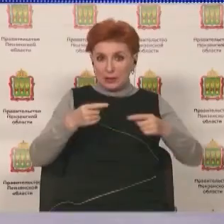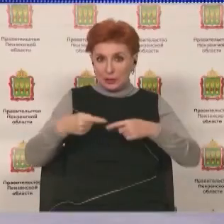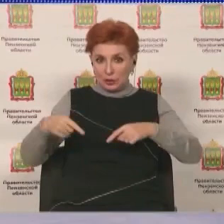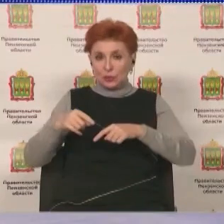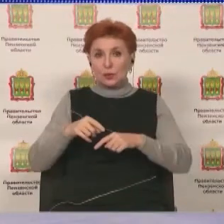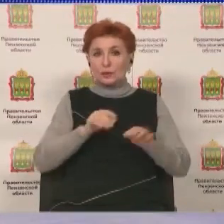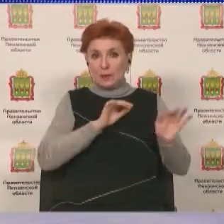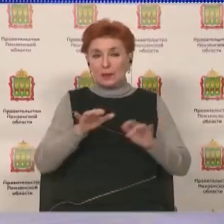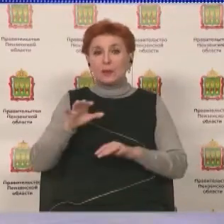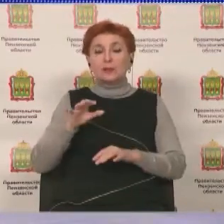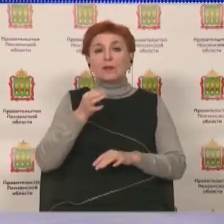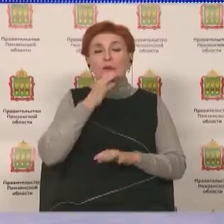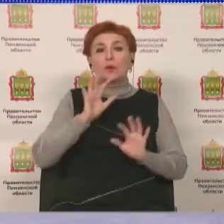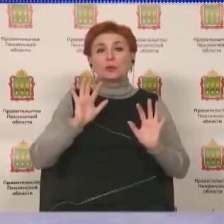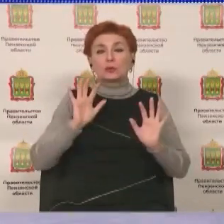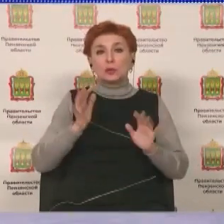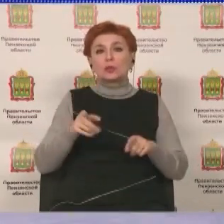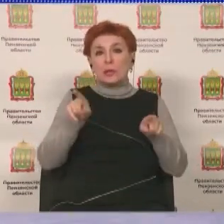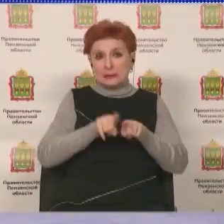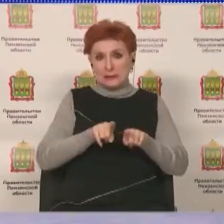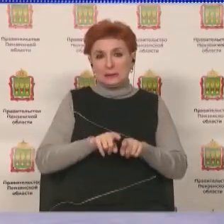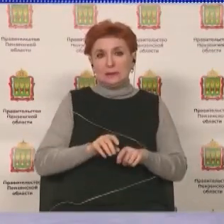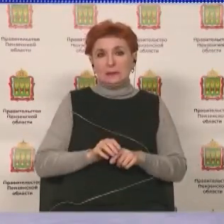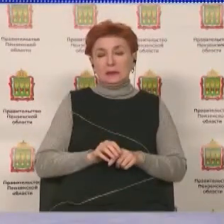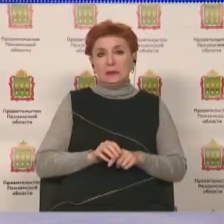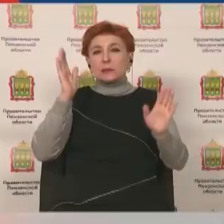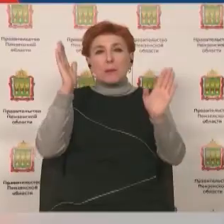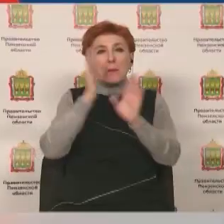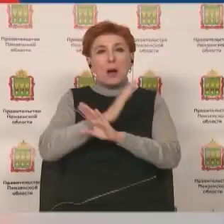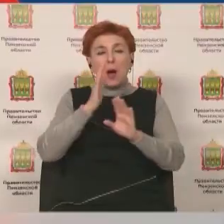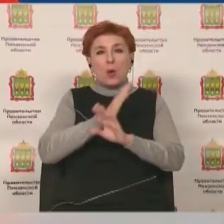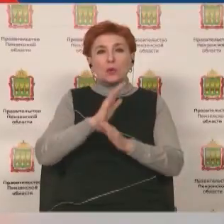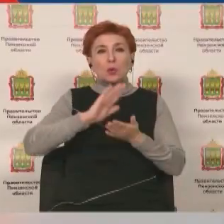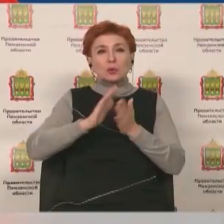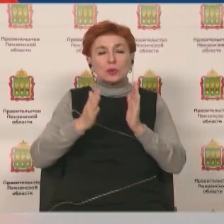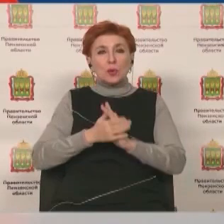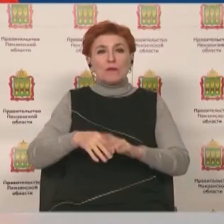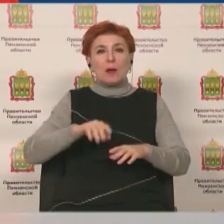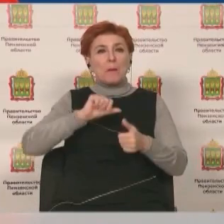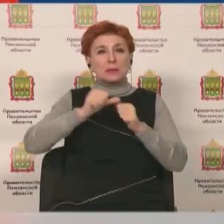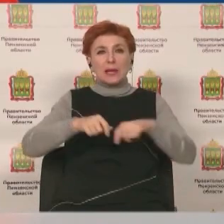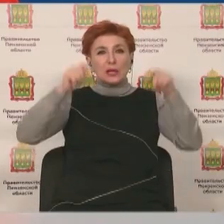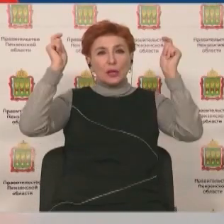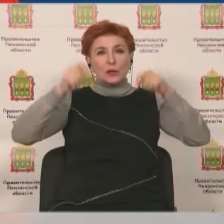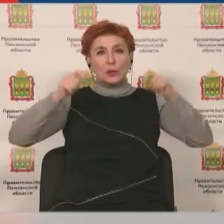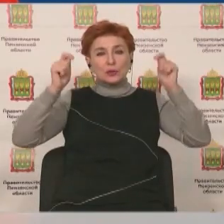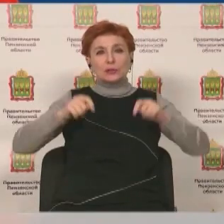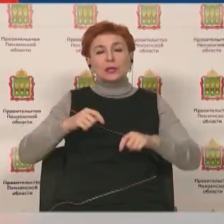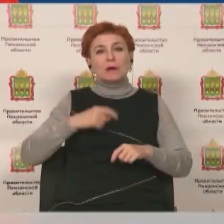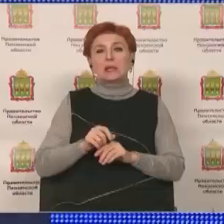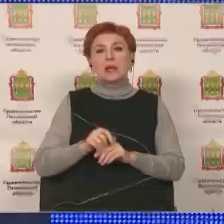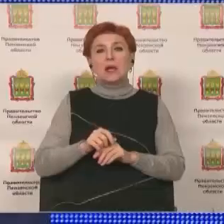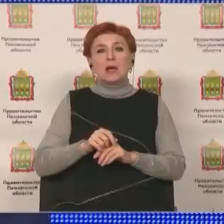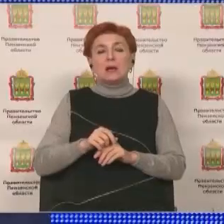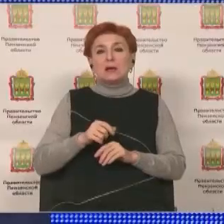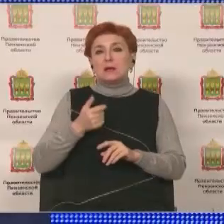адресатов бесшовно, то есть без необходимости собирать бесконечные справки. Так, одна из новых мер поддержки – освобождение от транспортного